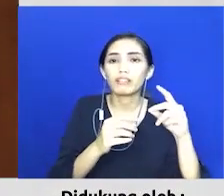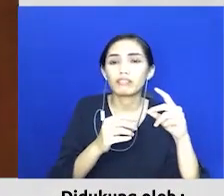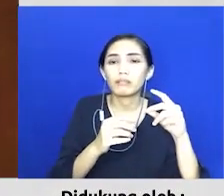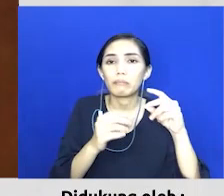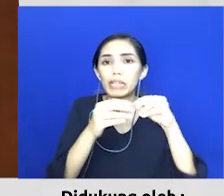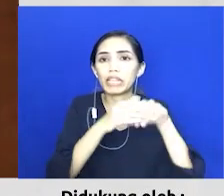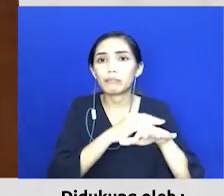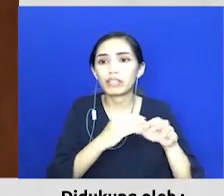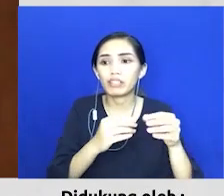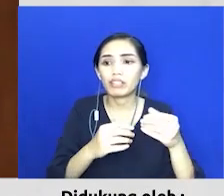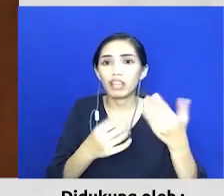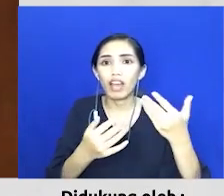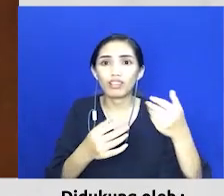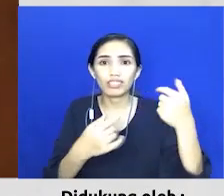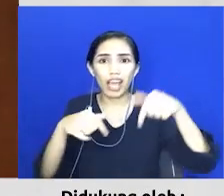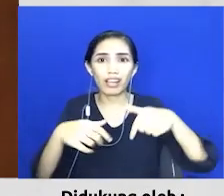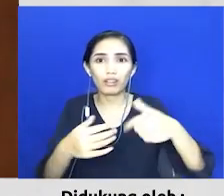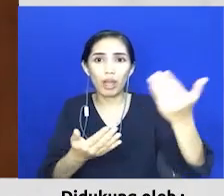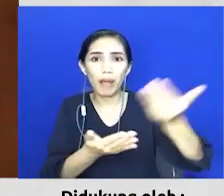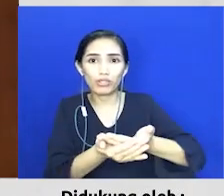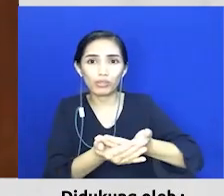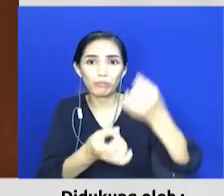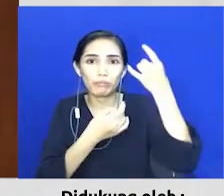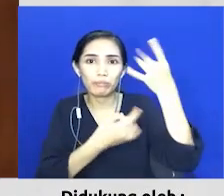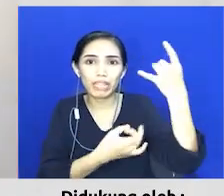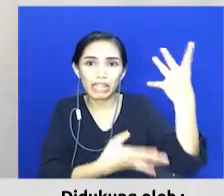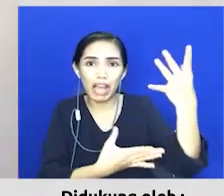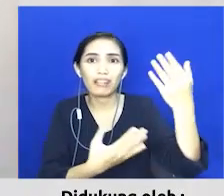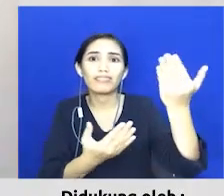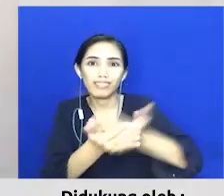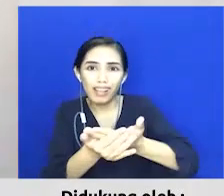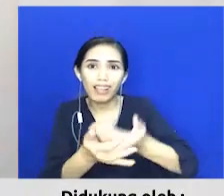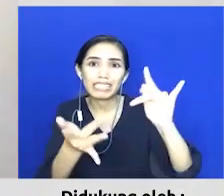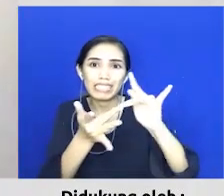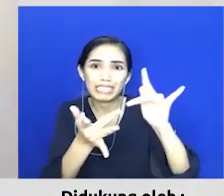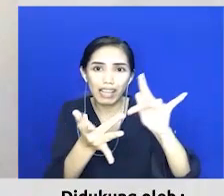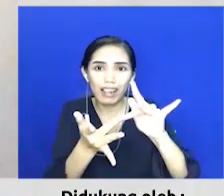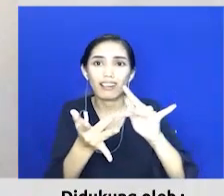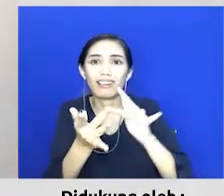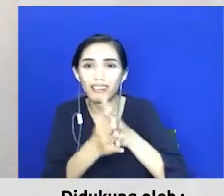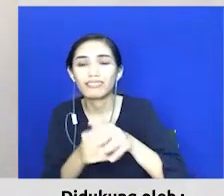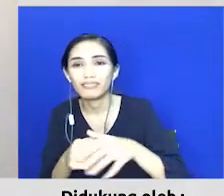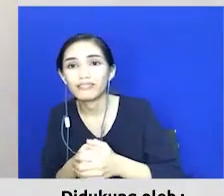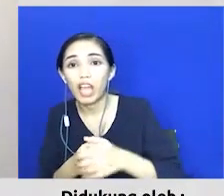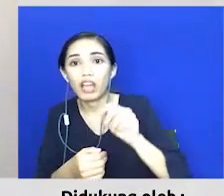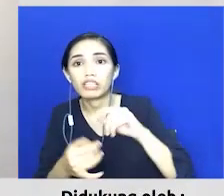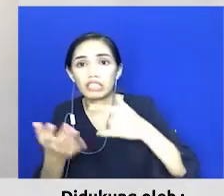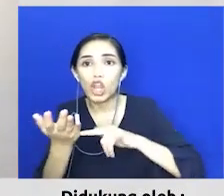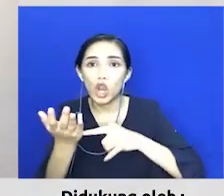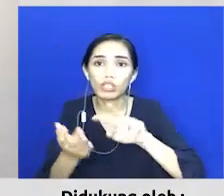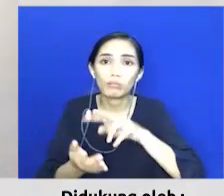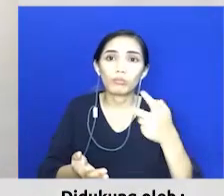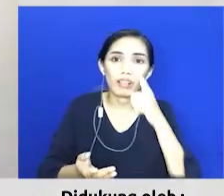kan? Malah koran itu dapat gratis kita di HP kita lagi, ya. Nah, perubahan teknologi ini akan luar